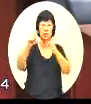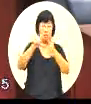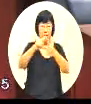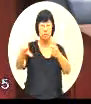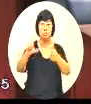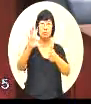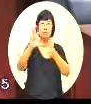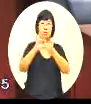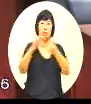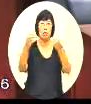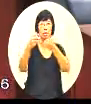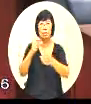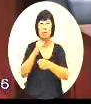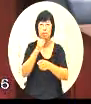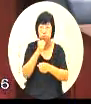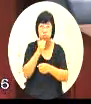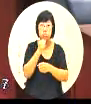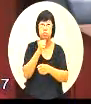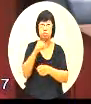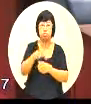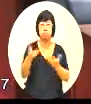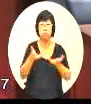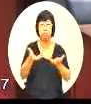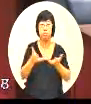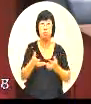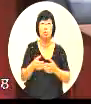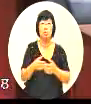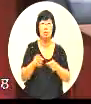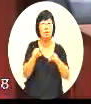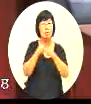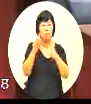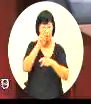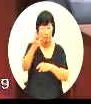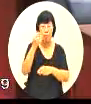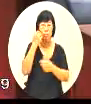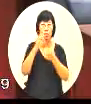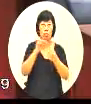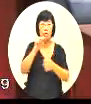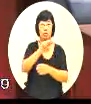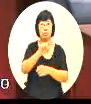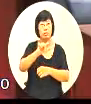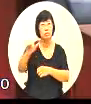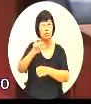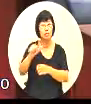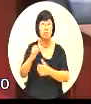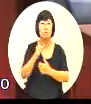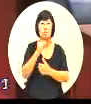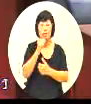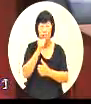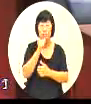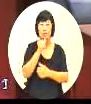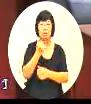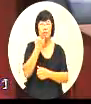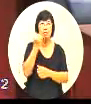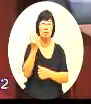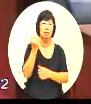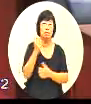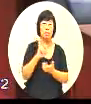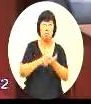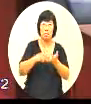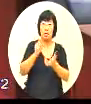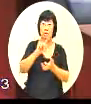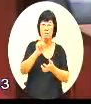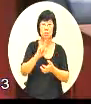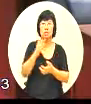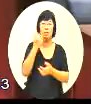谈论贫穷。他说贫穷啊，我们一般看到物质的贫穷是可怕，但是其实最可怕是知识的贫穷。